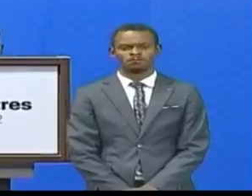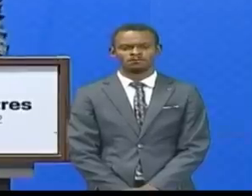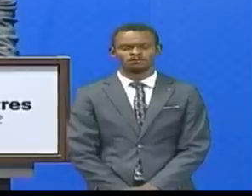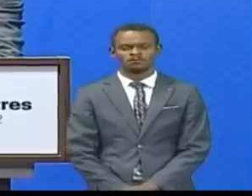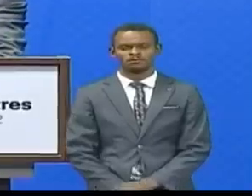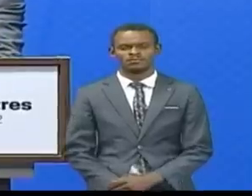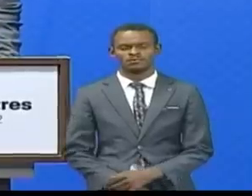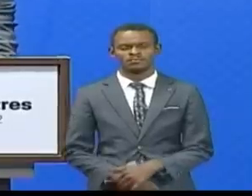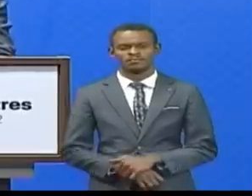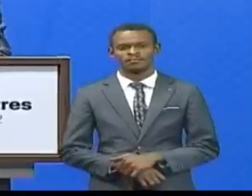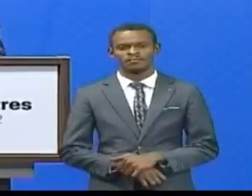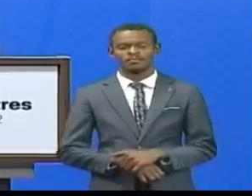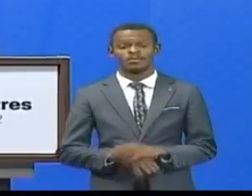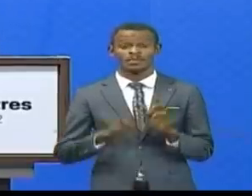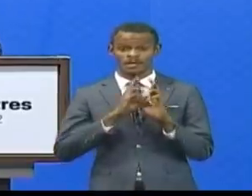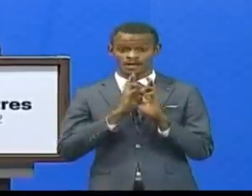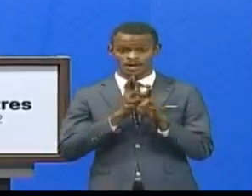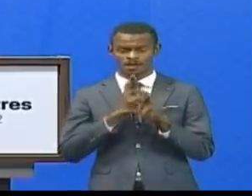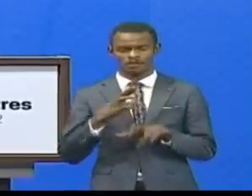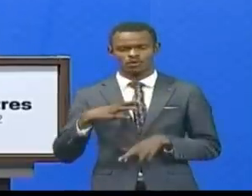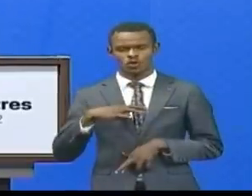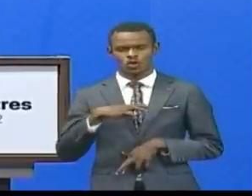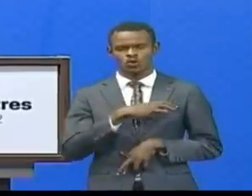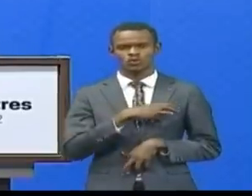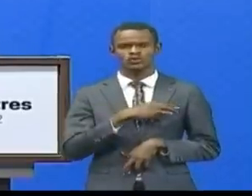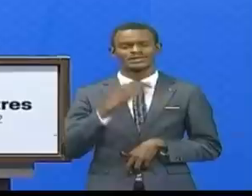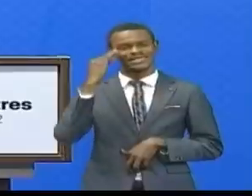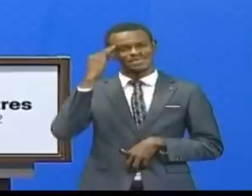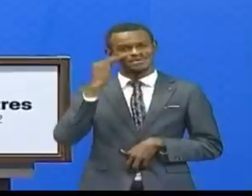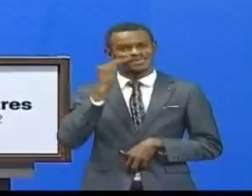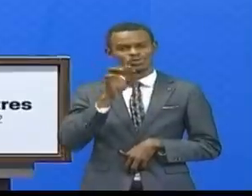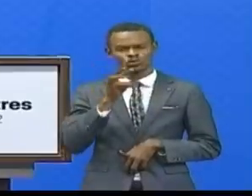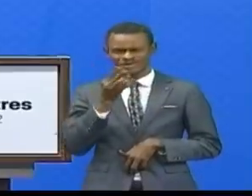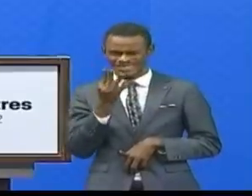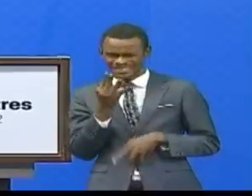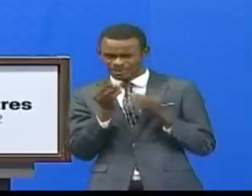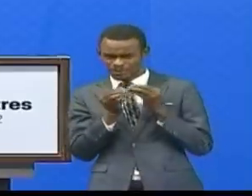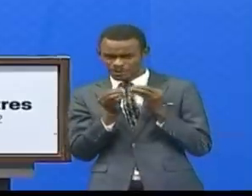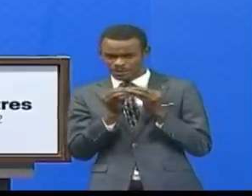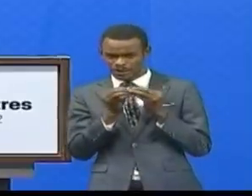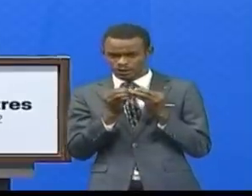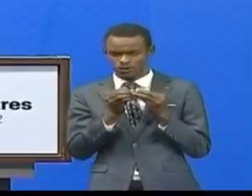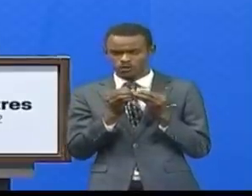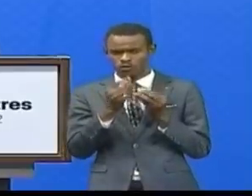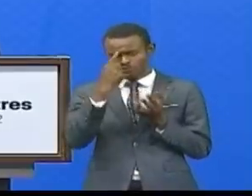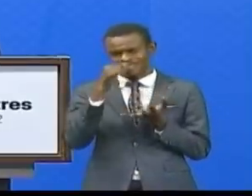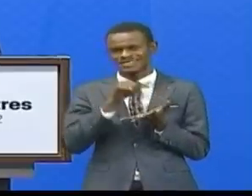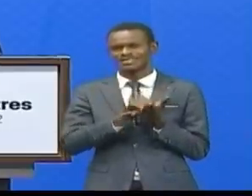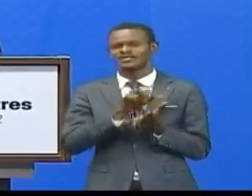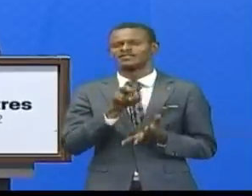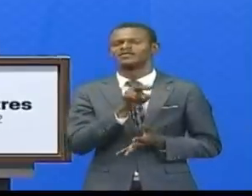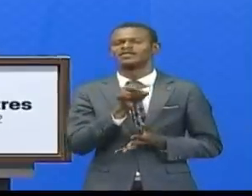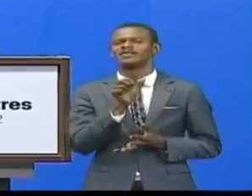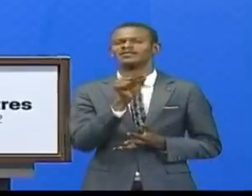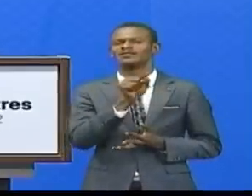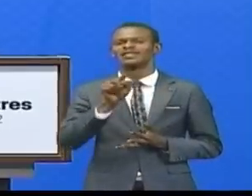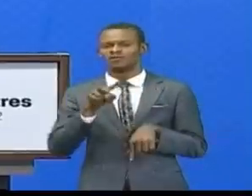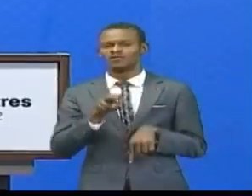Compte rendu de la 74e réunion du Conseil des ministres de ce vendredi 21 octobre